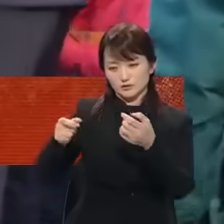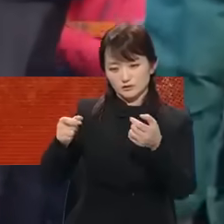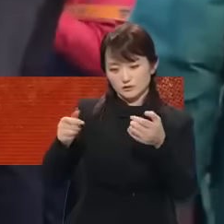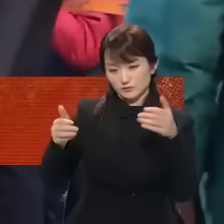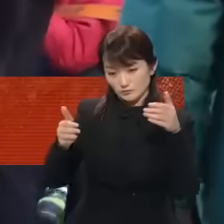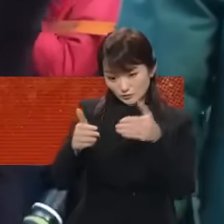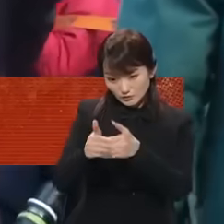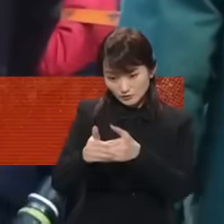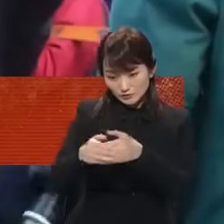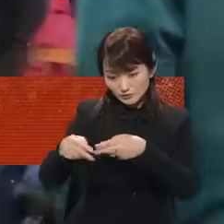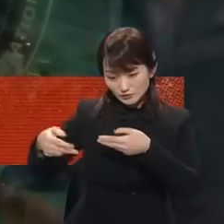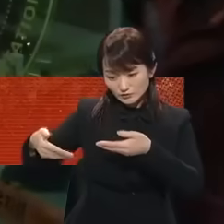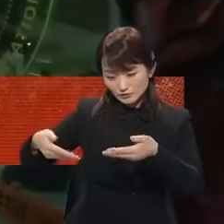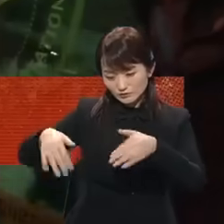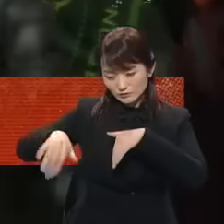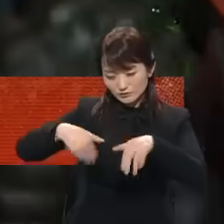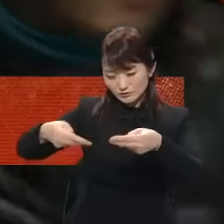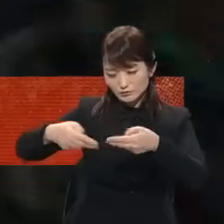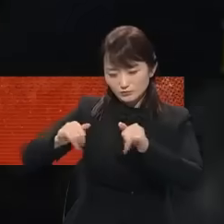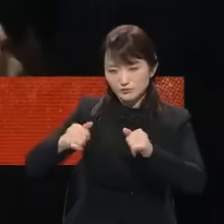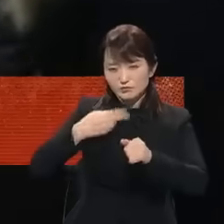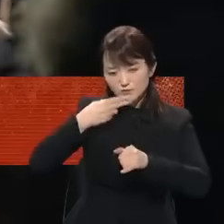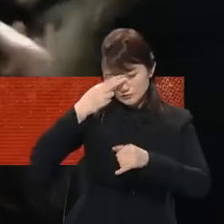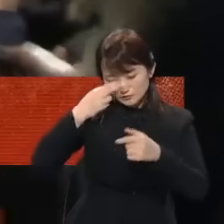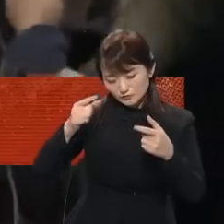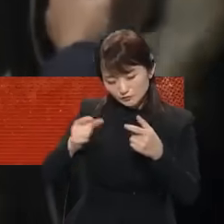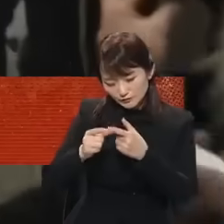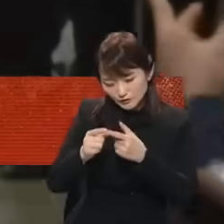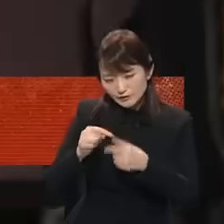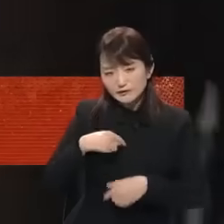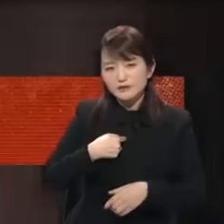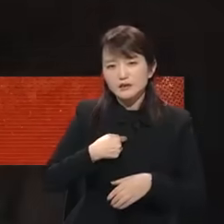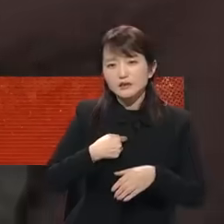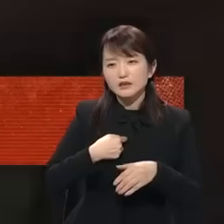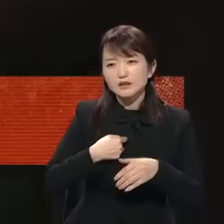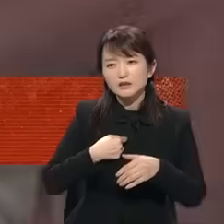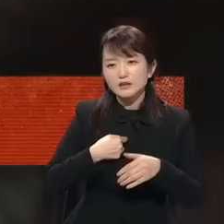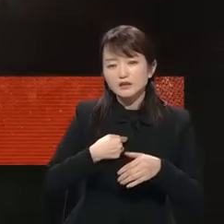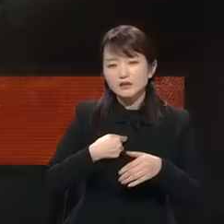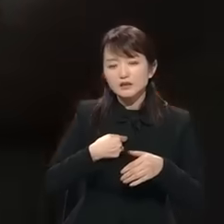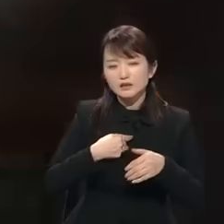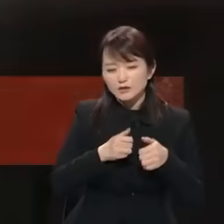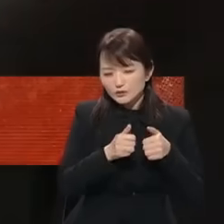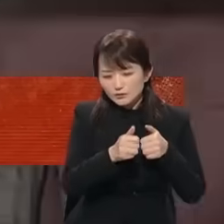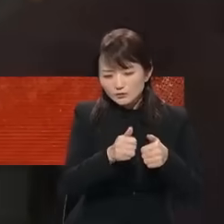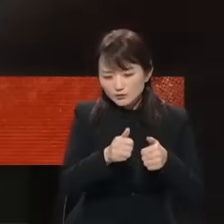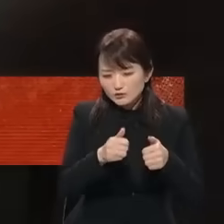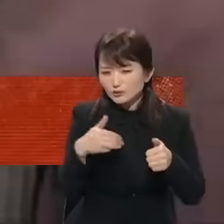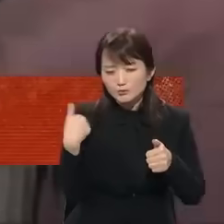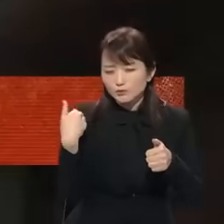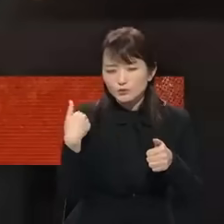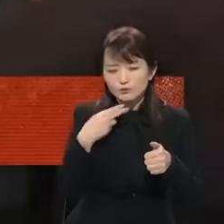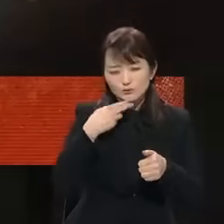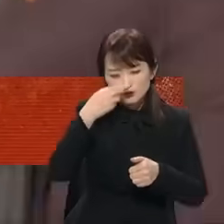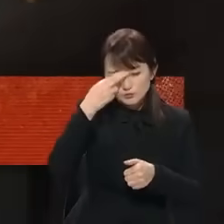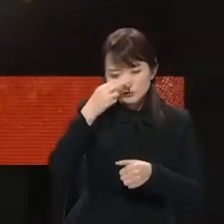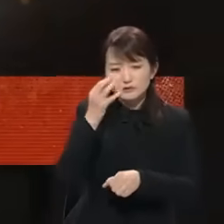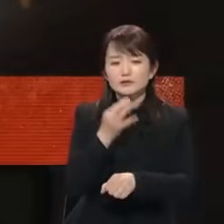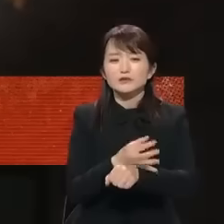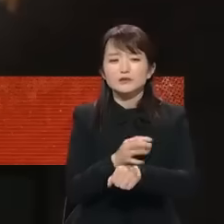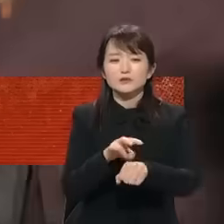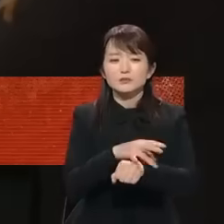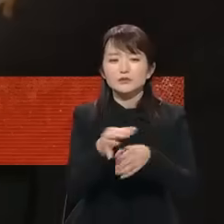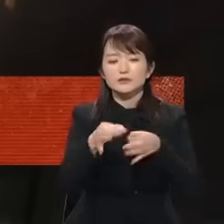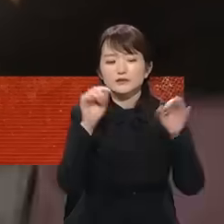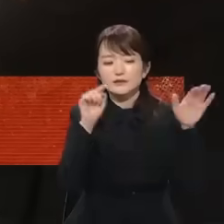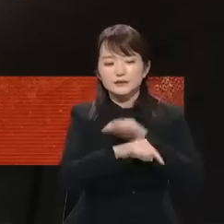술을 마시다가 술에 잔뜩 취해서 자신이 쫓기고 있다는 사실조차 잊어버리고 술을 더 사 오겠다면 편의점에 가서 그 체크